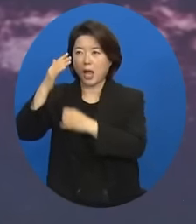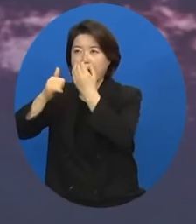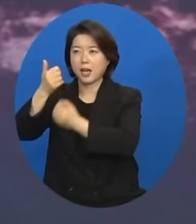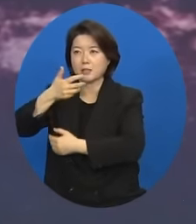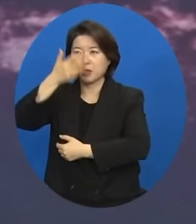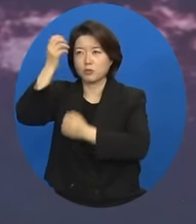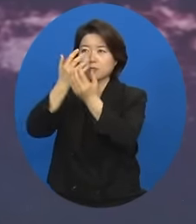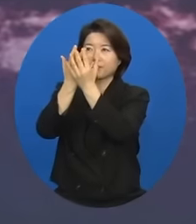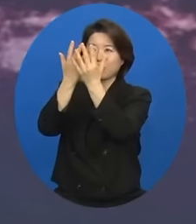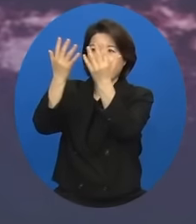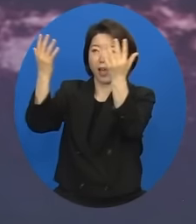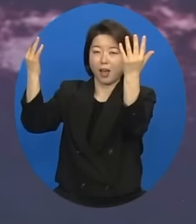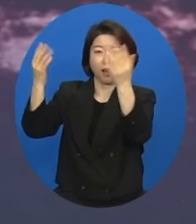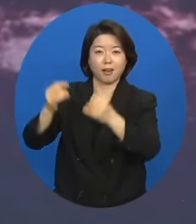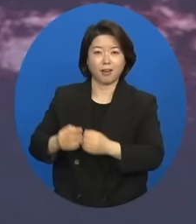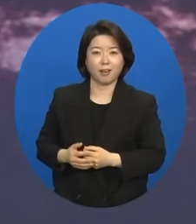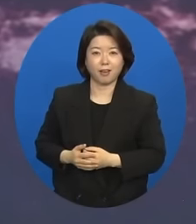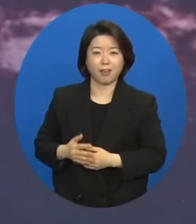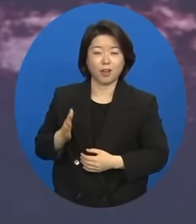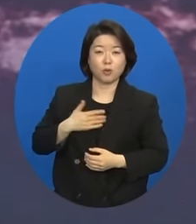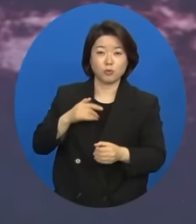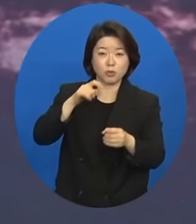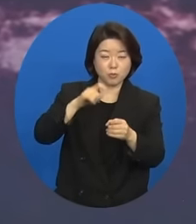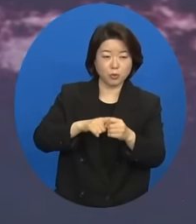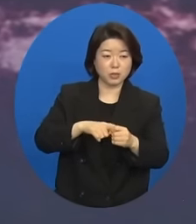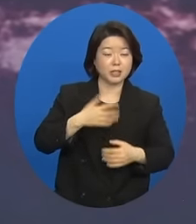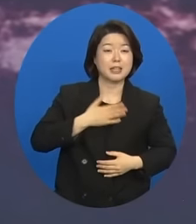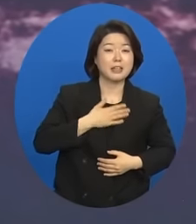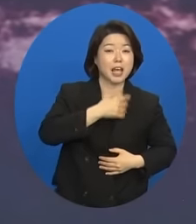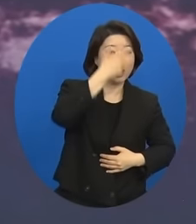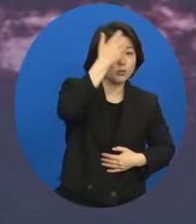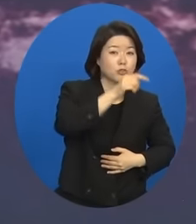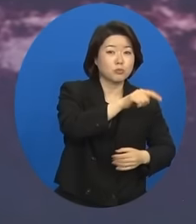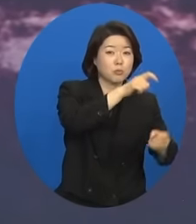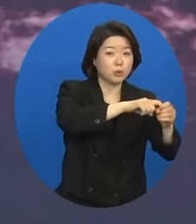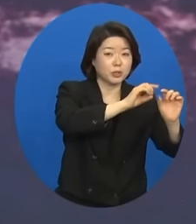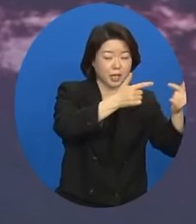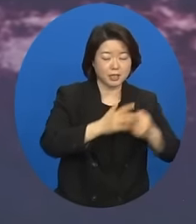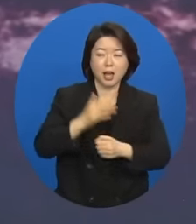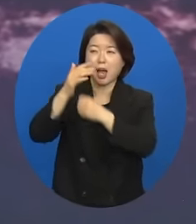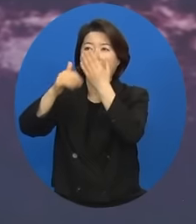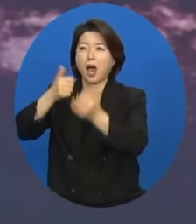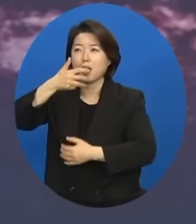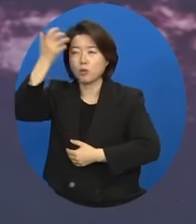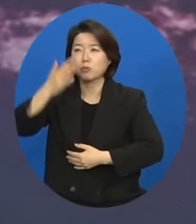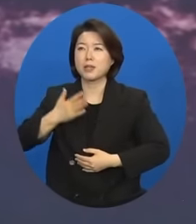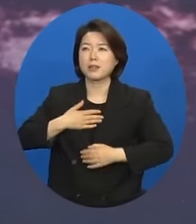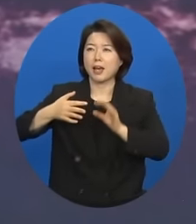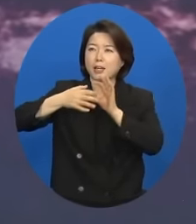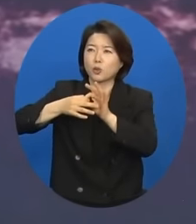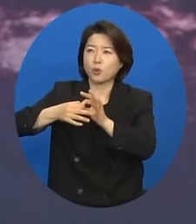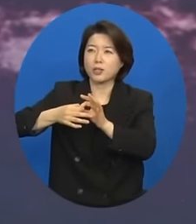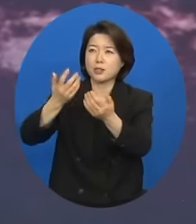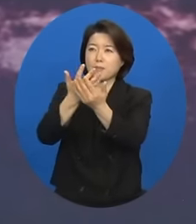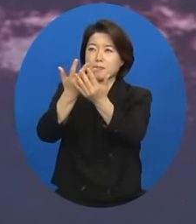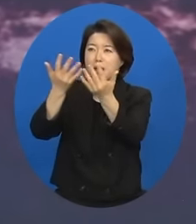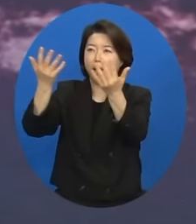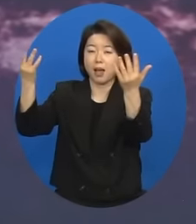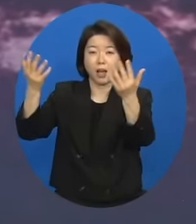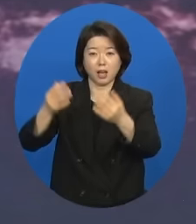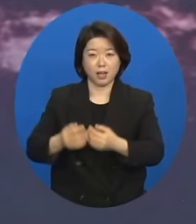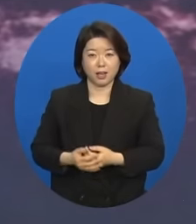그 사실 우리의 목적은 우리 꿈이 아니죠 하나님의 꿈이 우리를 통해서 펼쳐지는 거예요 그니까 철저하게 우리는 늘